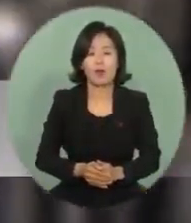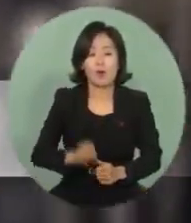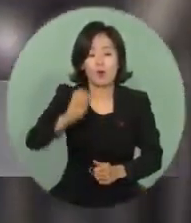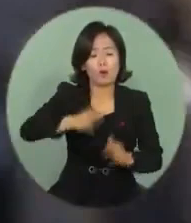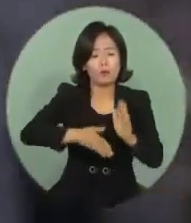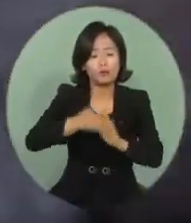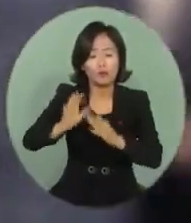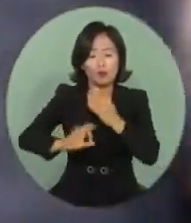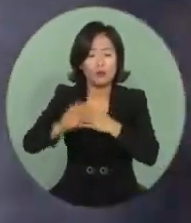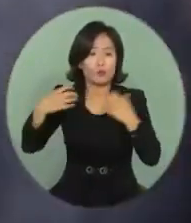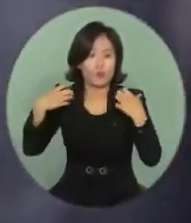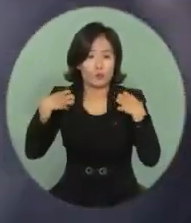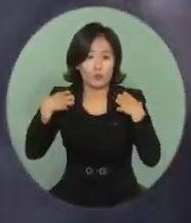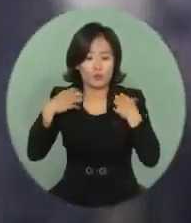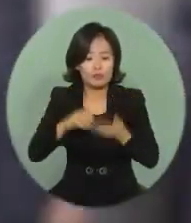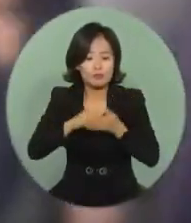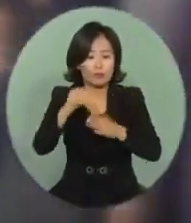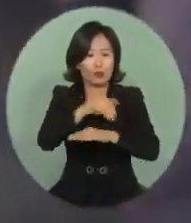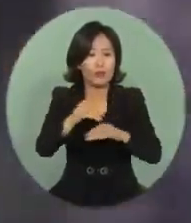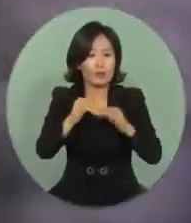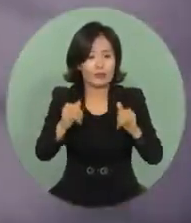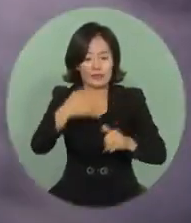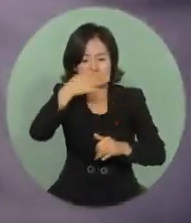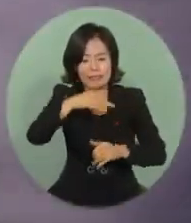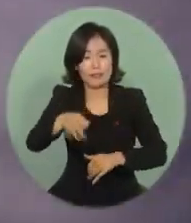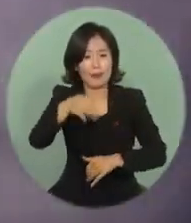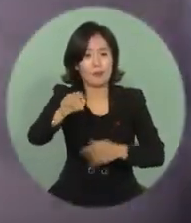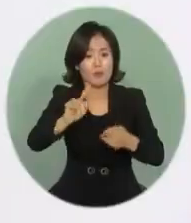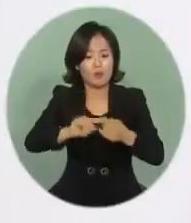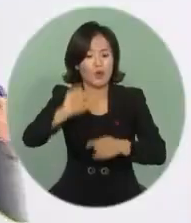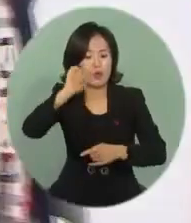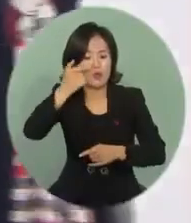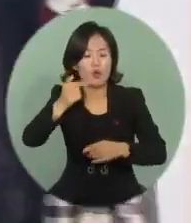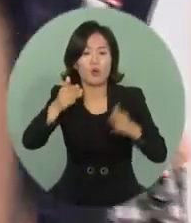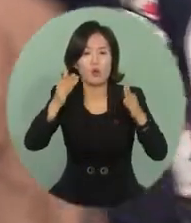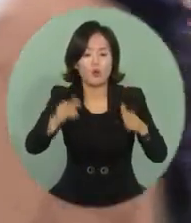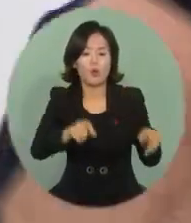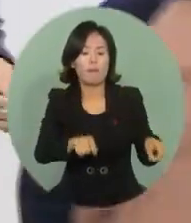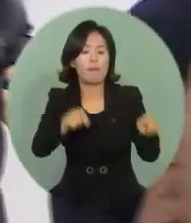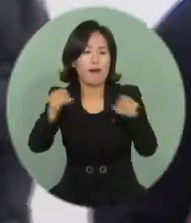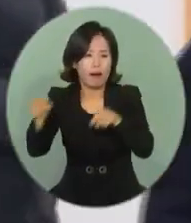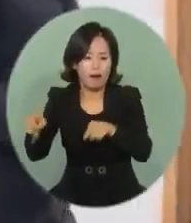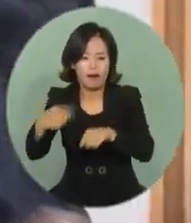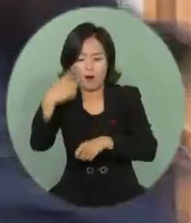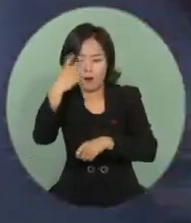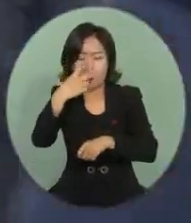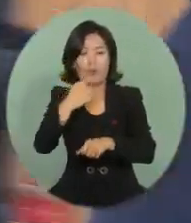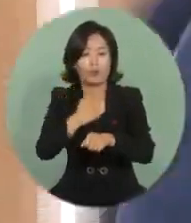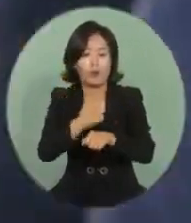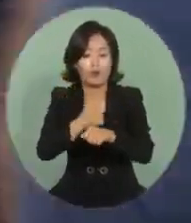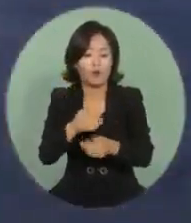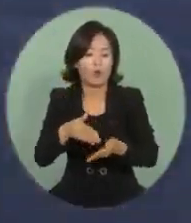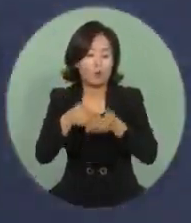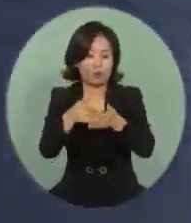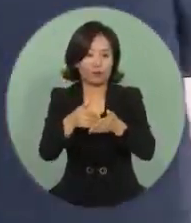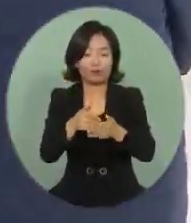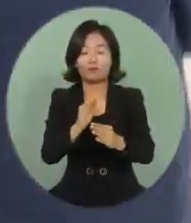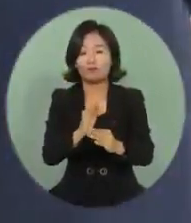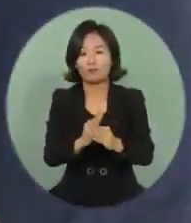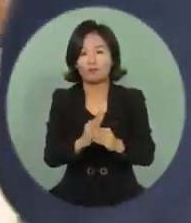광주시와 동구청은 입주 예정자들의이자 납부를 6개월 가량 유예하는 방안을 검토해 달라고 금융권에 요청한 바